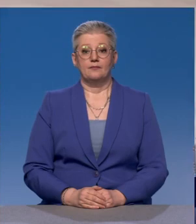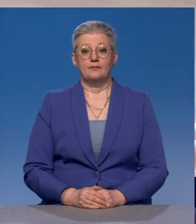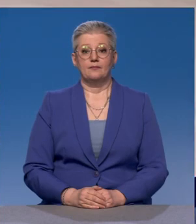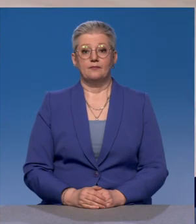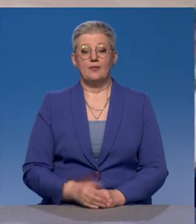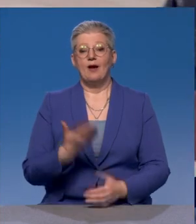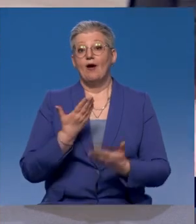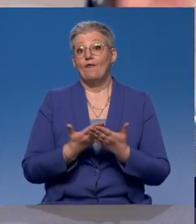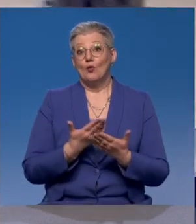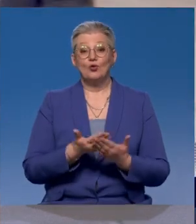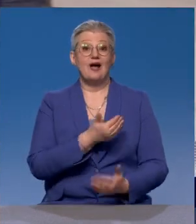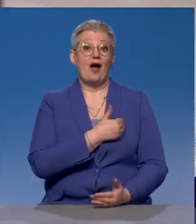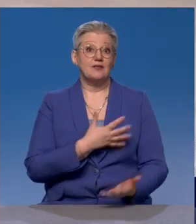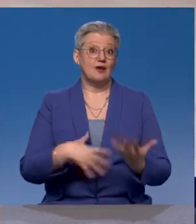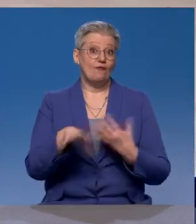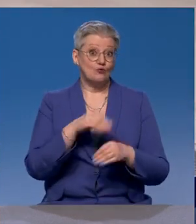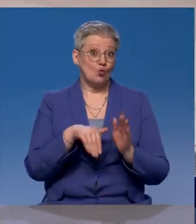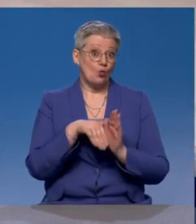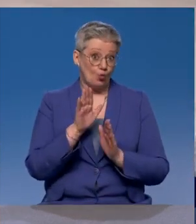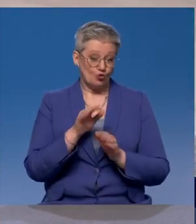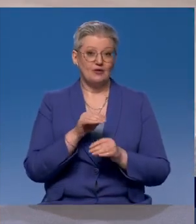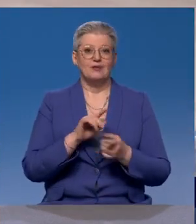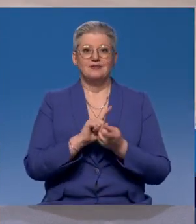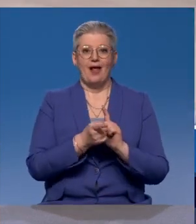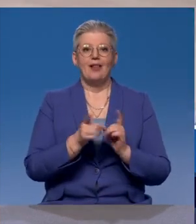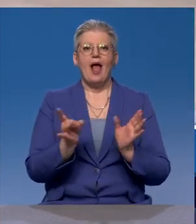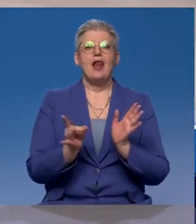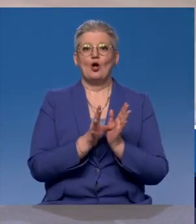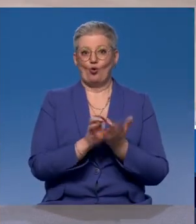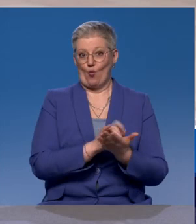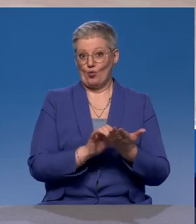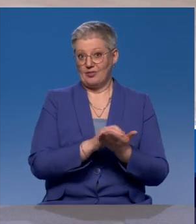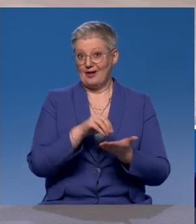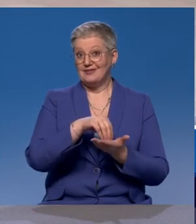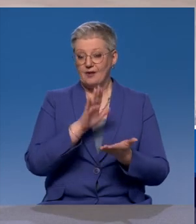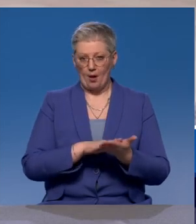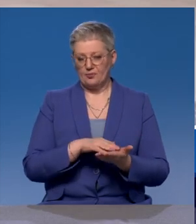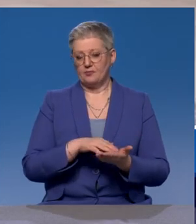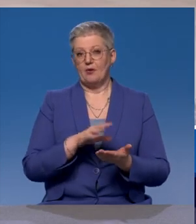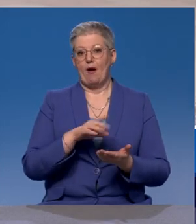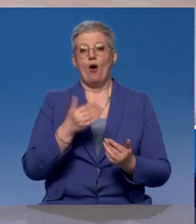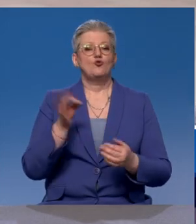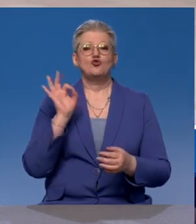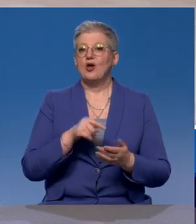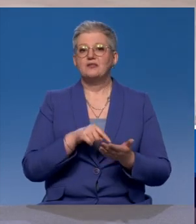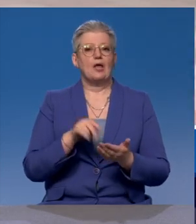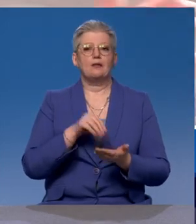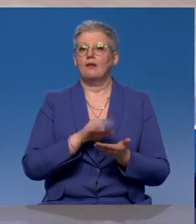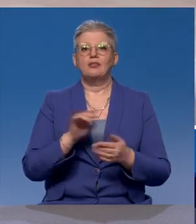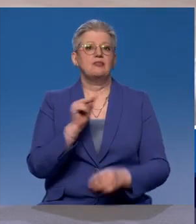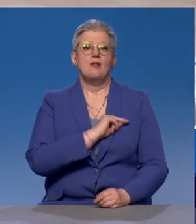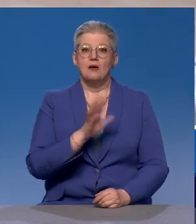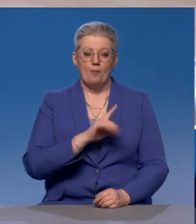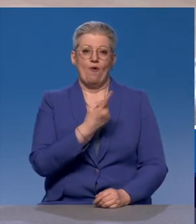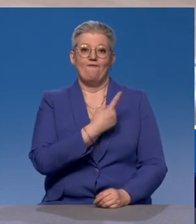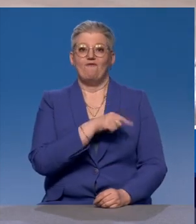Вроде как хотели все улучшить, вот сделали это электронные записи и все прочее. Очень часто это не работает. В поликлинике получается, что нужно